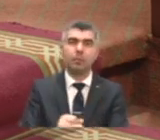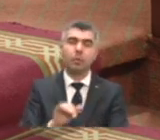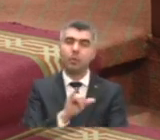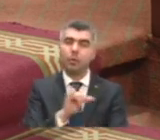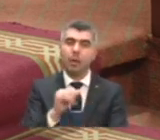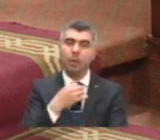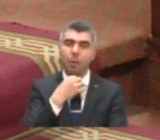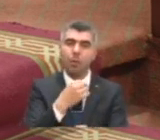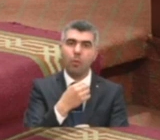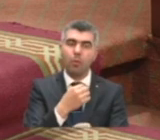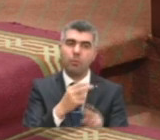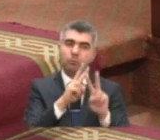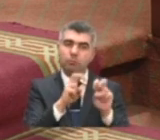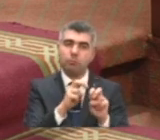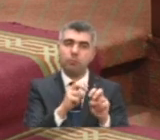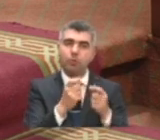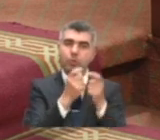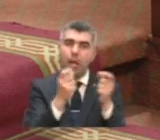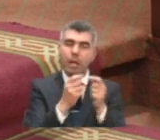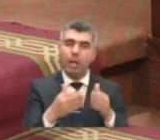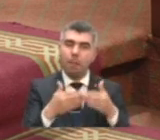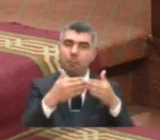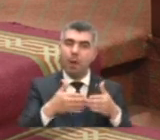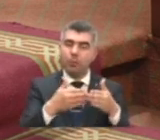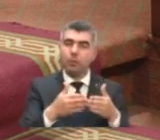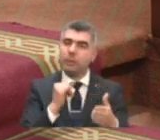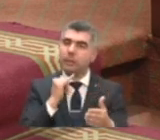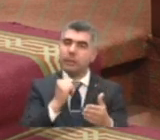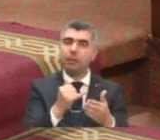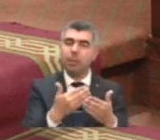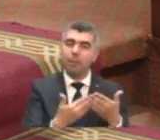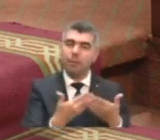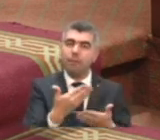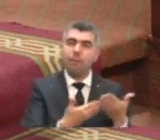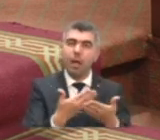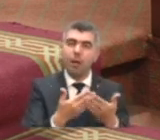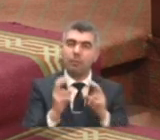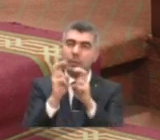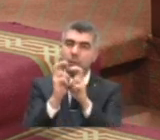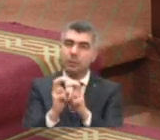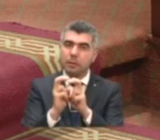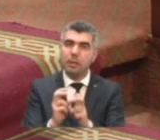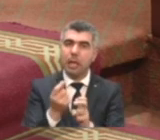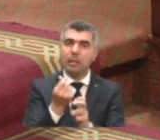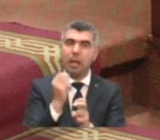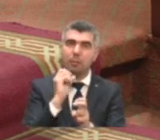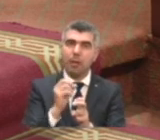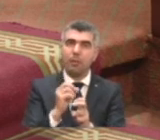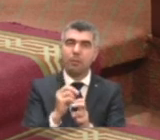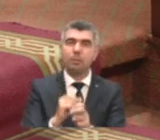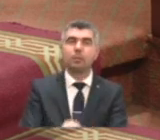مع الشركات ديال الملاحة البحرية، رحنا تنتكلموا معهم باش نشوفوا كيف يمكن لهم يخفضوا نسبيا الأثمنة، ولكن مع